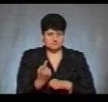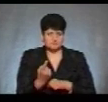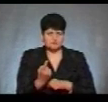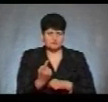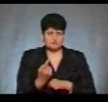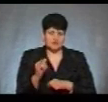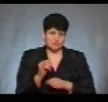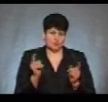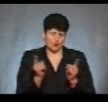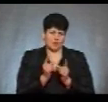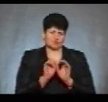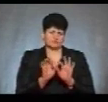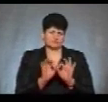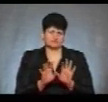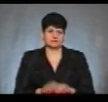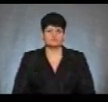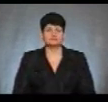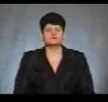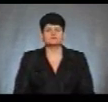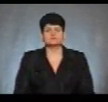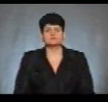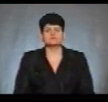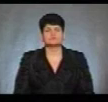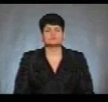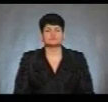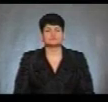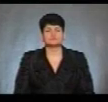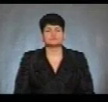І тоді ми коротко прокоментуємо, якщо в нас ще залишиться час.